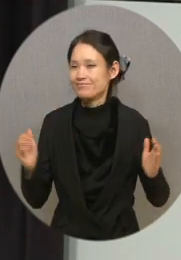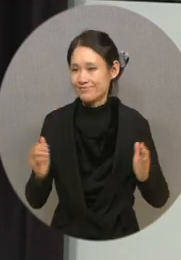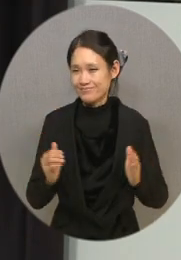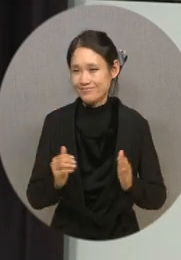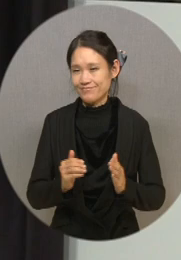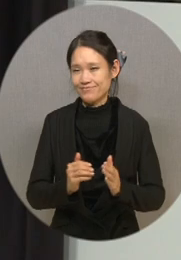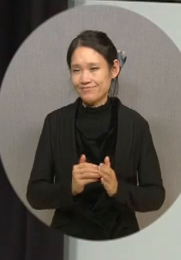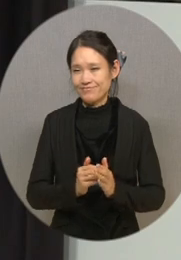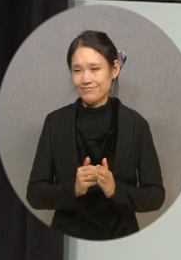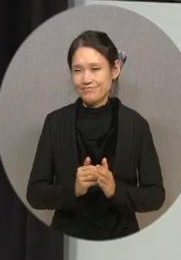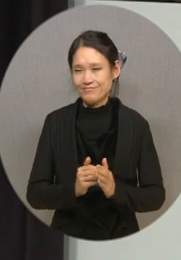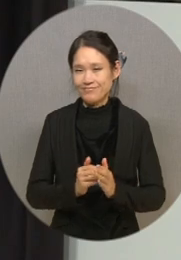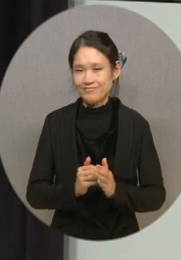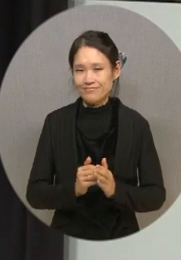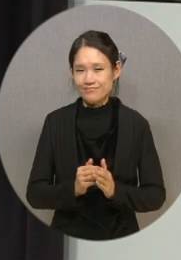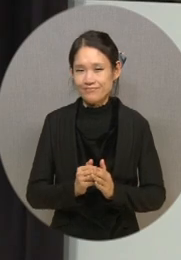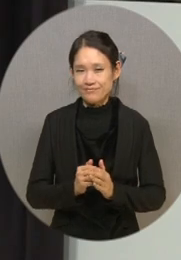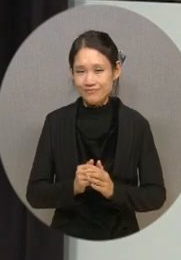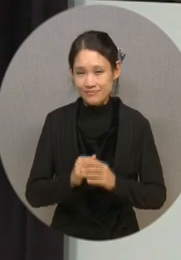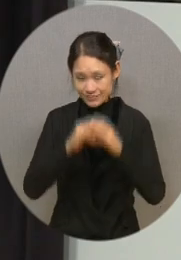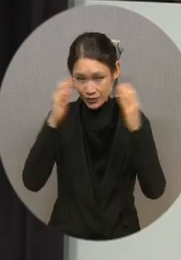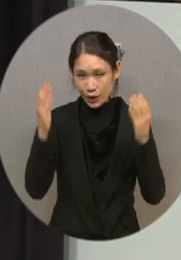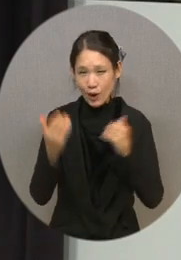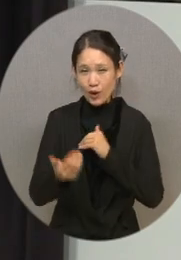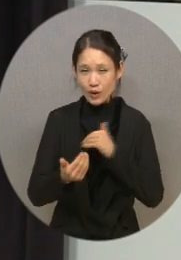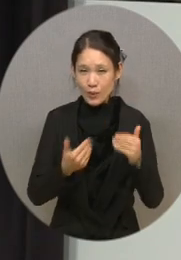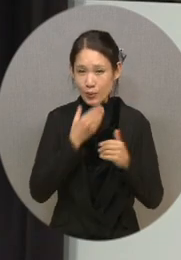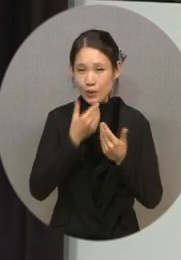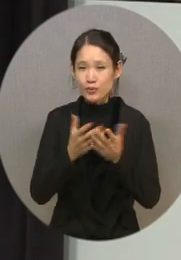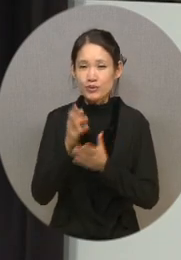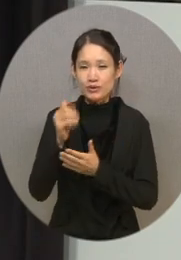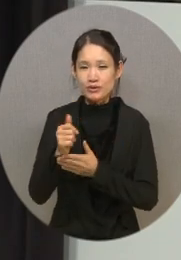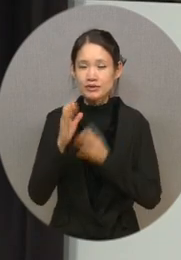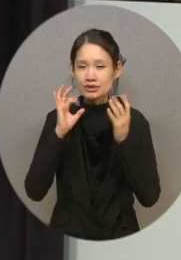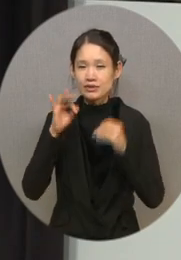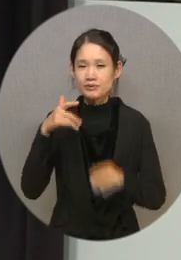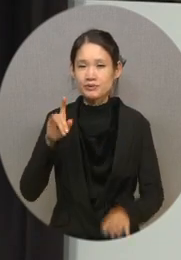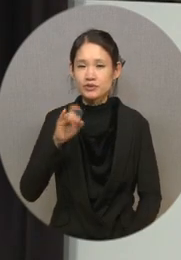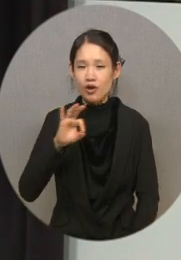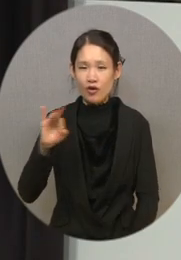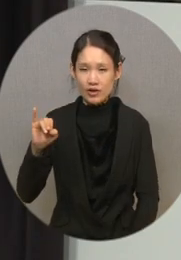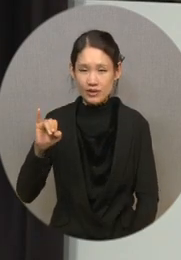짓겠습니다. 오늘은 전 복지부 장관이신 김성희